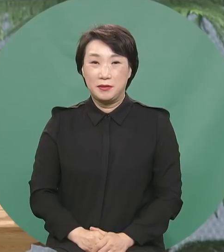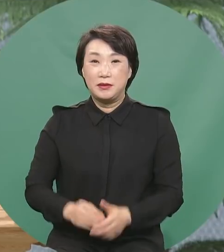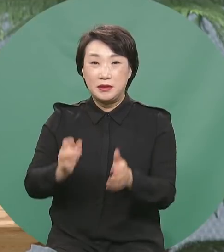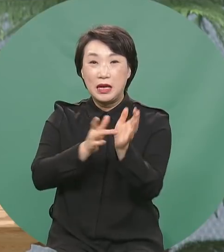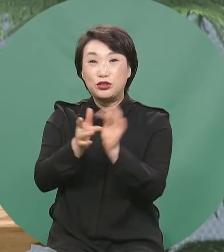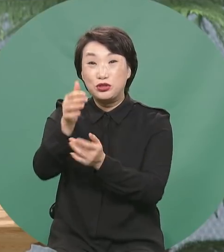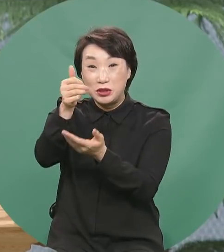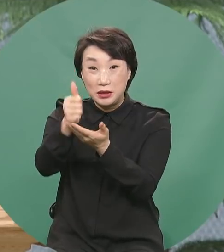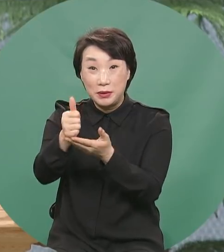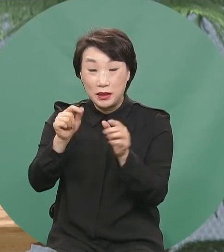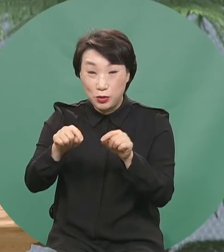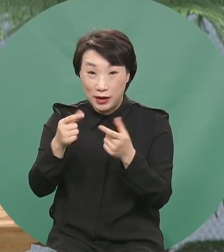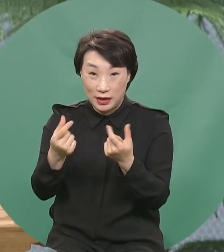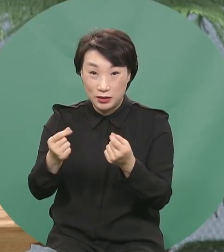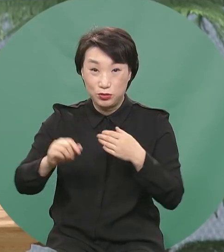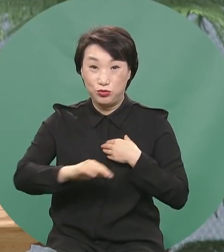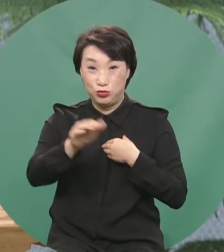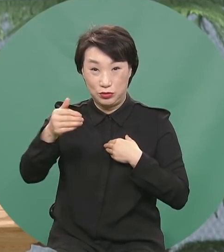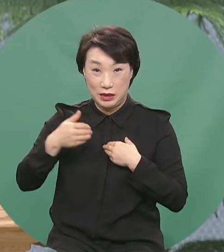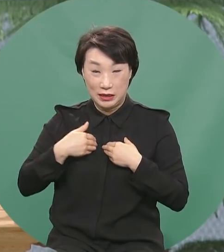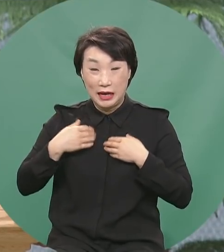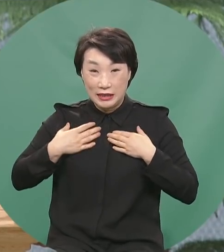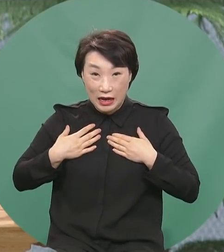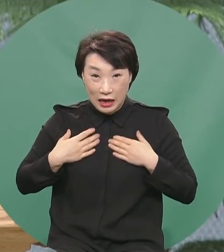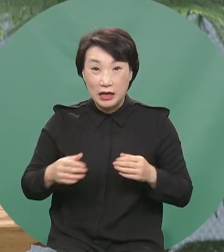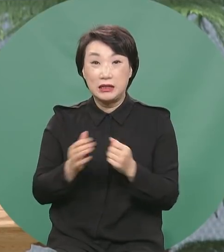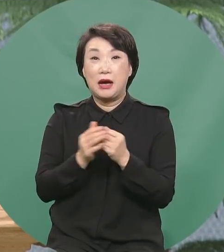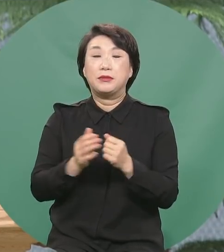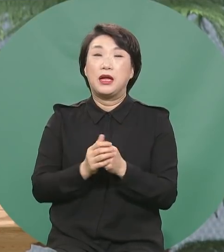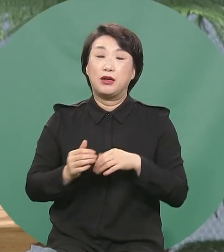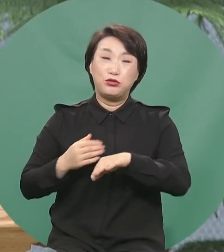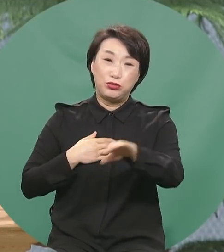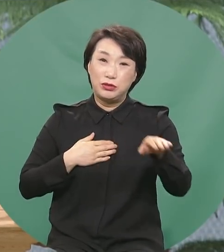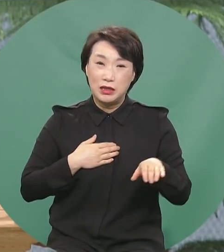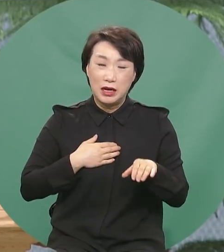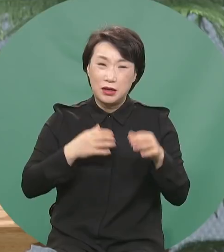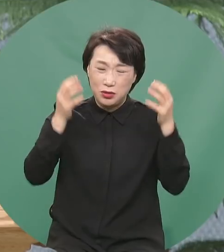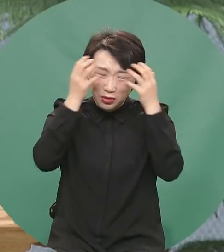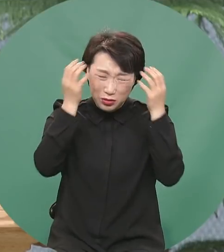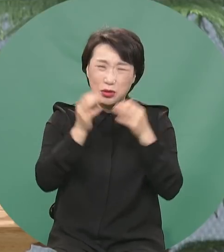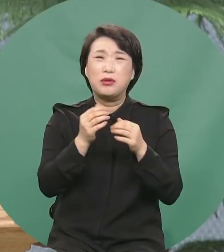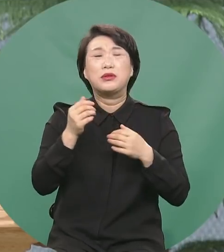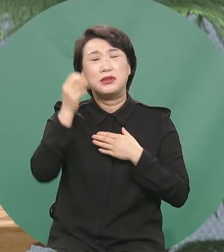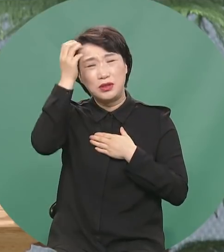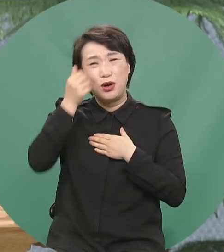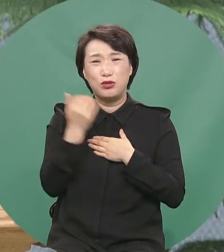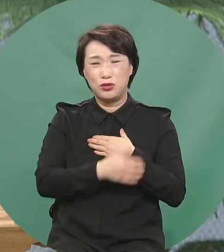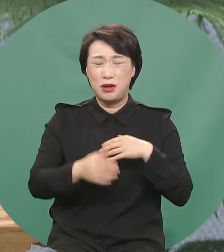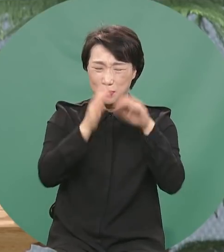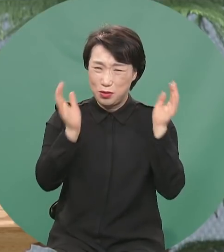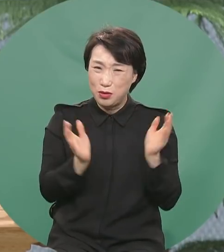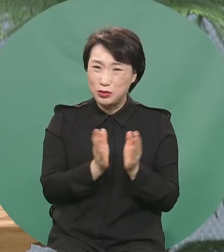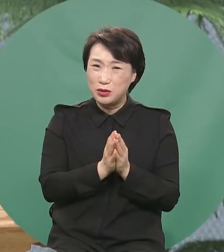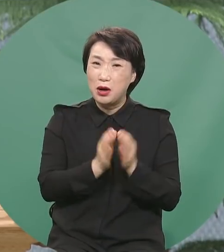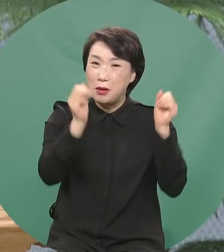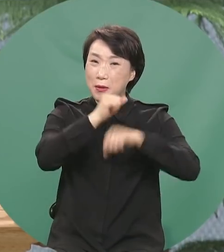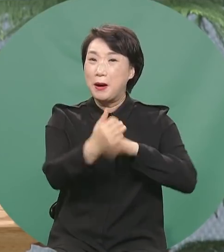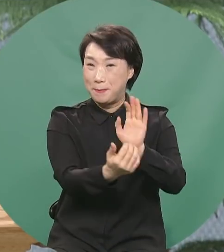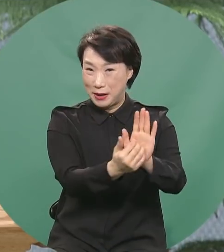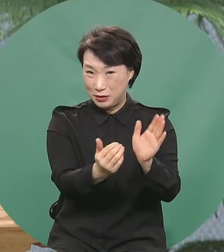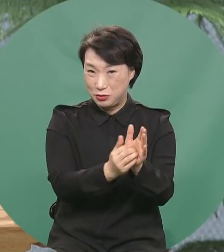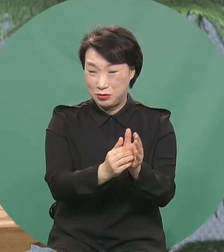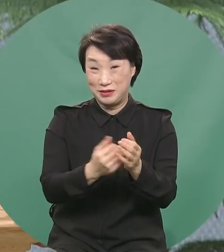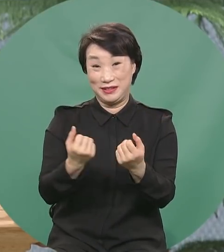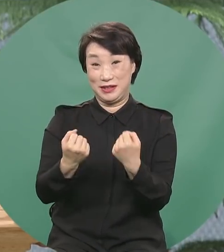예수가 이렇게 우리에게 약함으로 당하는 영육간의 부도를 막으시고